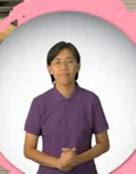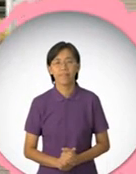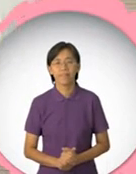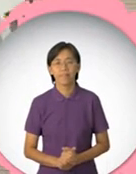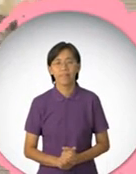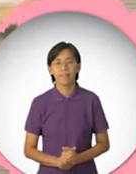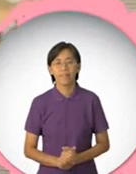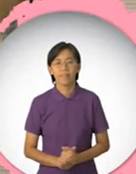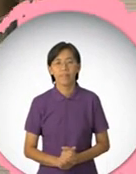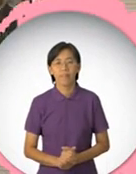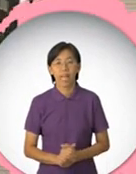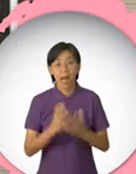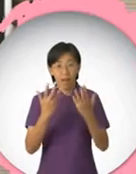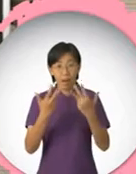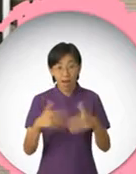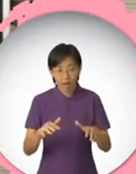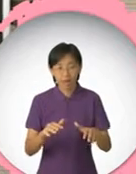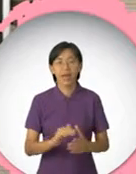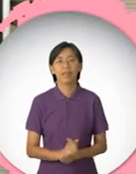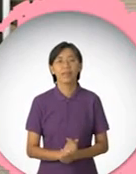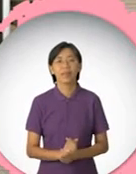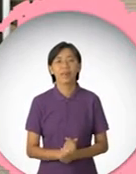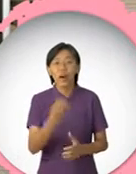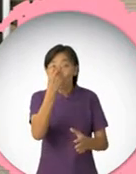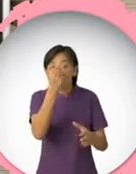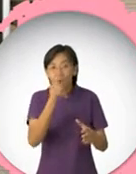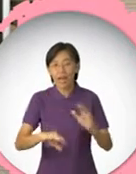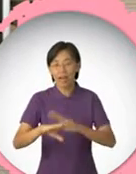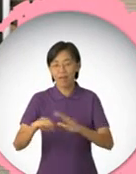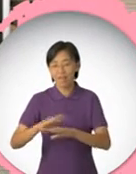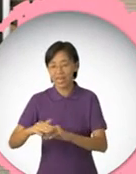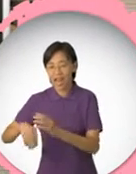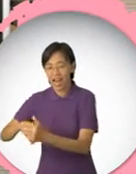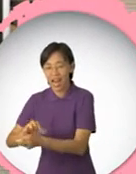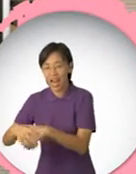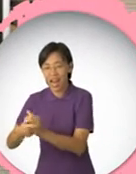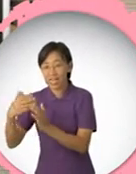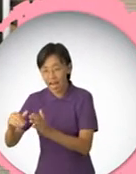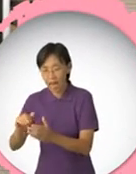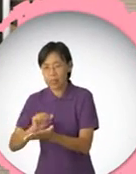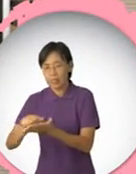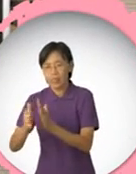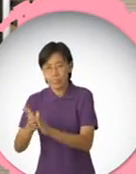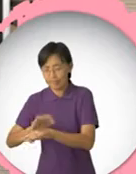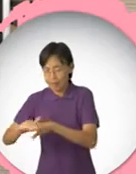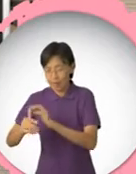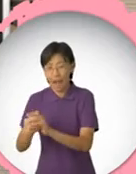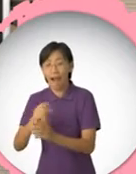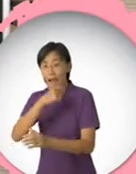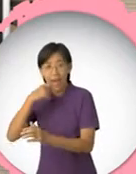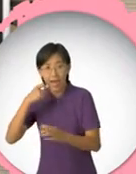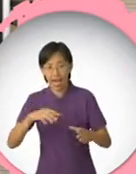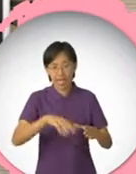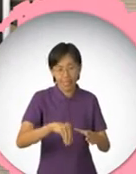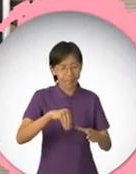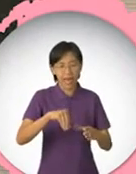ค่ะพออ่างเริ่มสะอาดเดี๋ยวเราก็จะลองเอามือค่ะล้างมือสะอาดเช็ดให้แห้งนะคะแล้วก็ลองแตะๆดูถ้าไม่ติดมือก็แสดงว่าใ